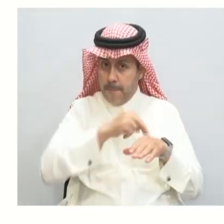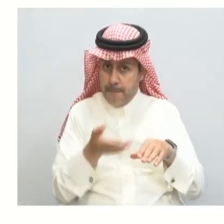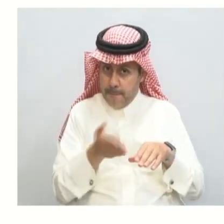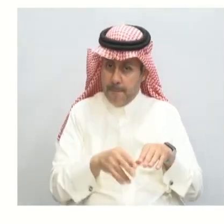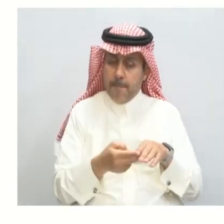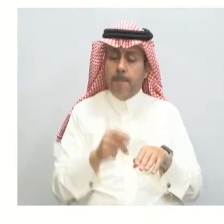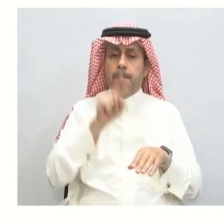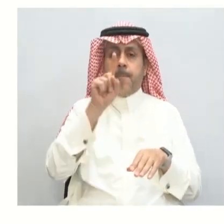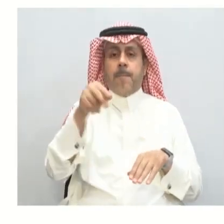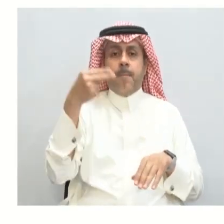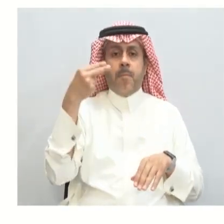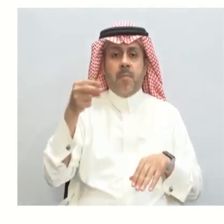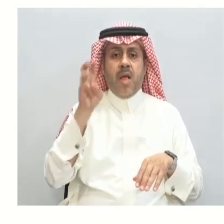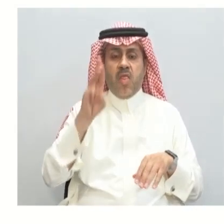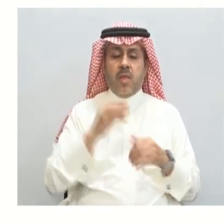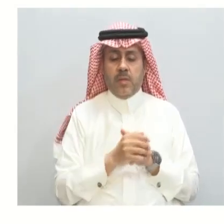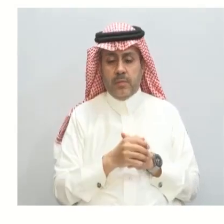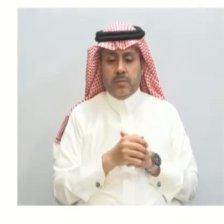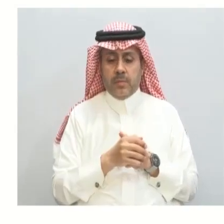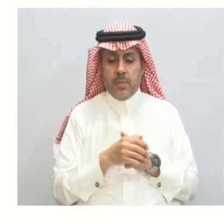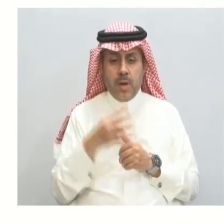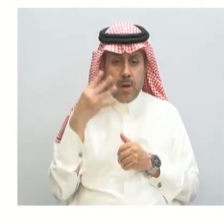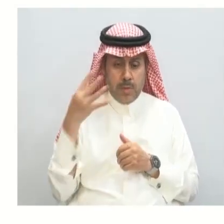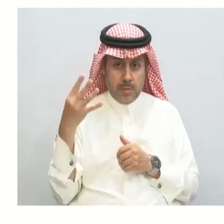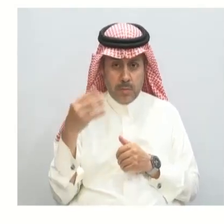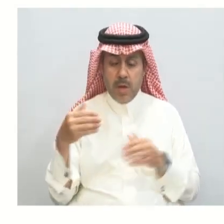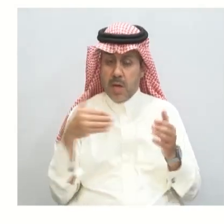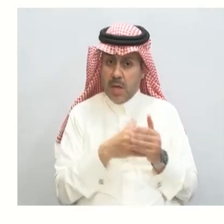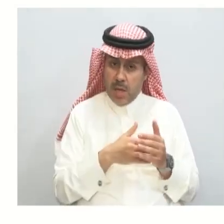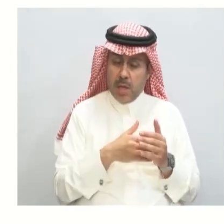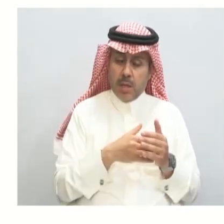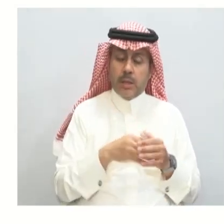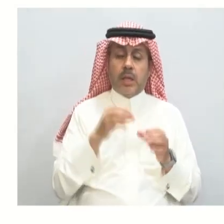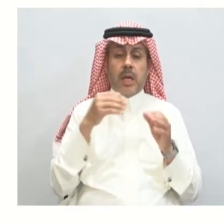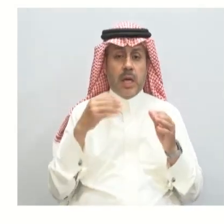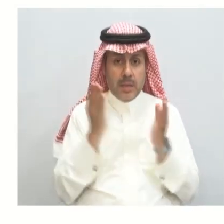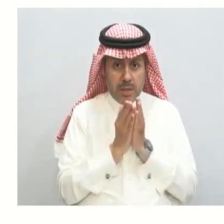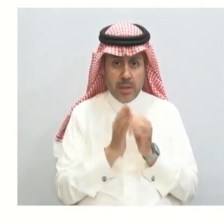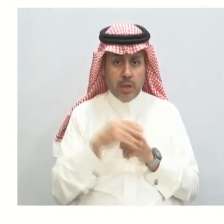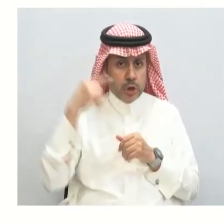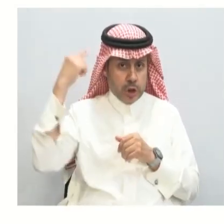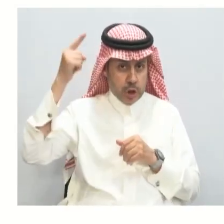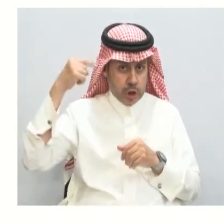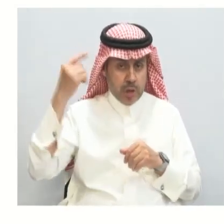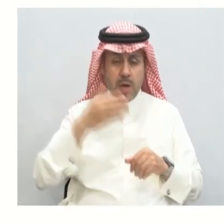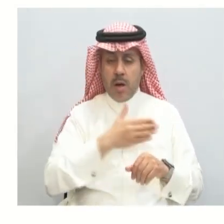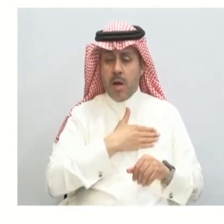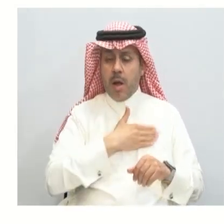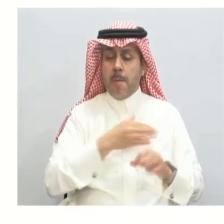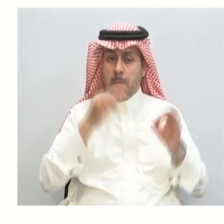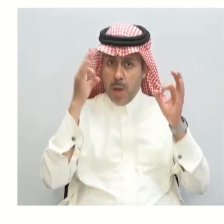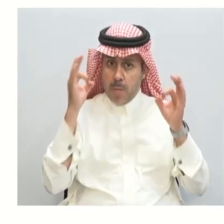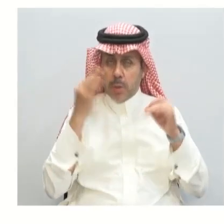سوره العاديات وختمنا ذلك كله باننا باذن الله في نهايه هذا الدرس استشعرنا جميعا اهميه ان يشكر